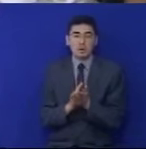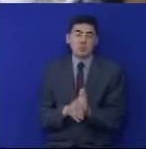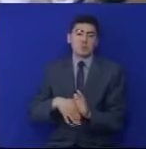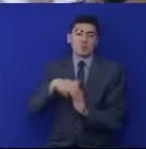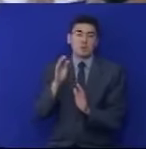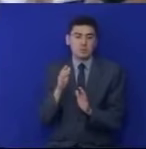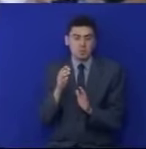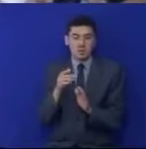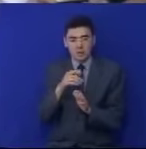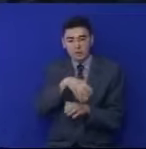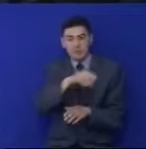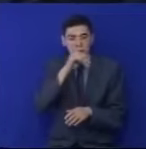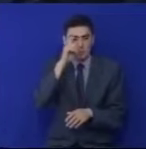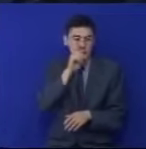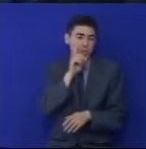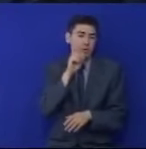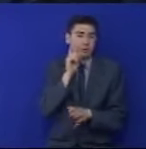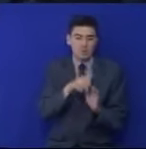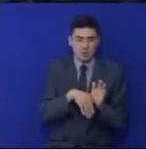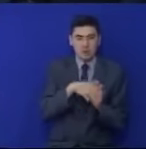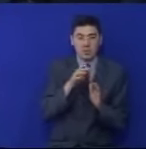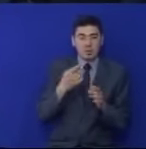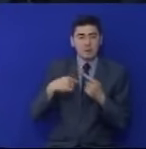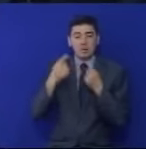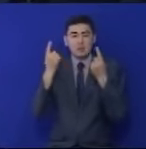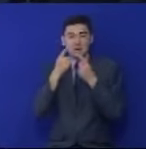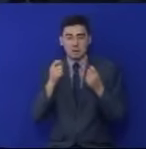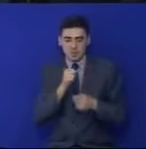на то, чтобы поднять уровень знаний молодежи. Мы объявляем IT-центр открытым.